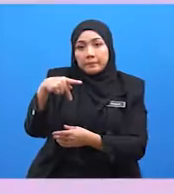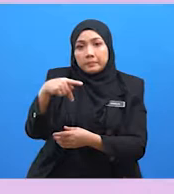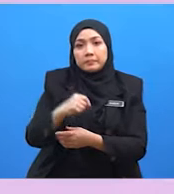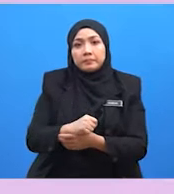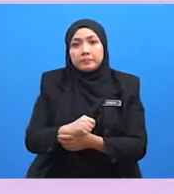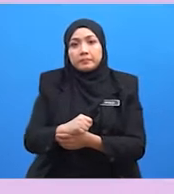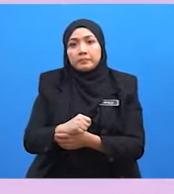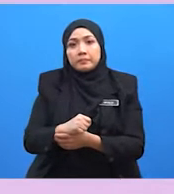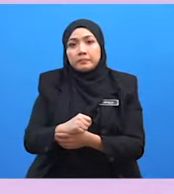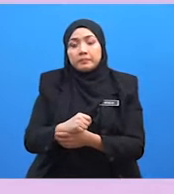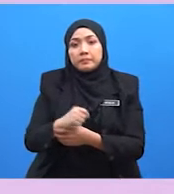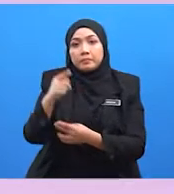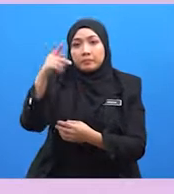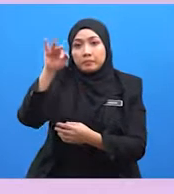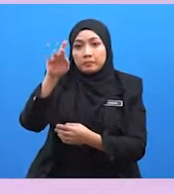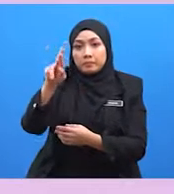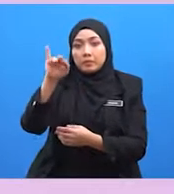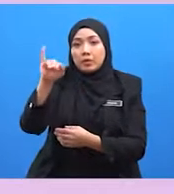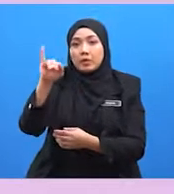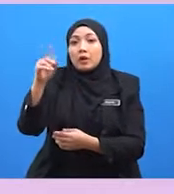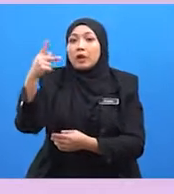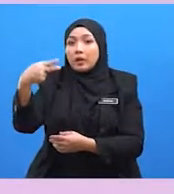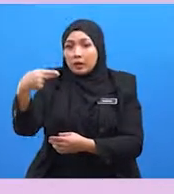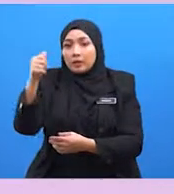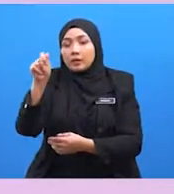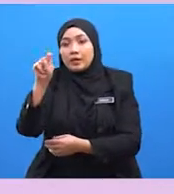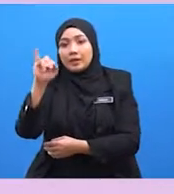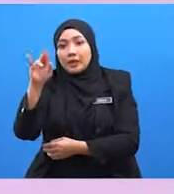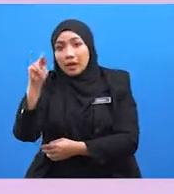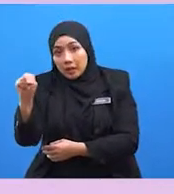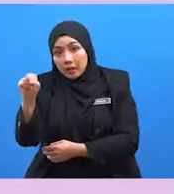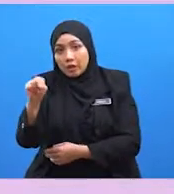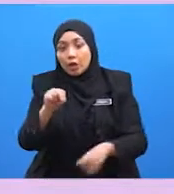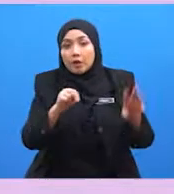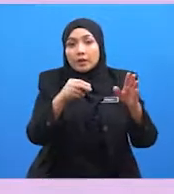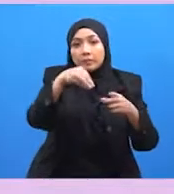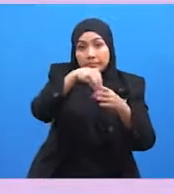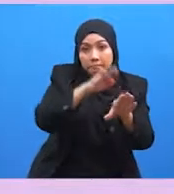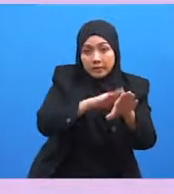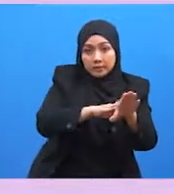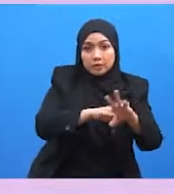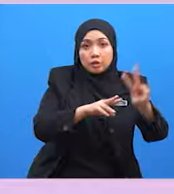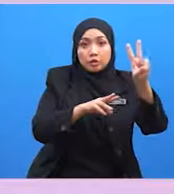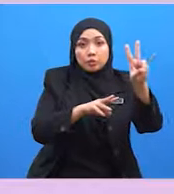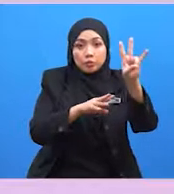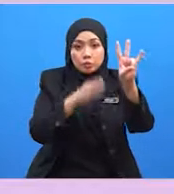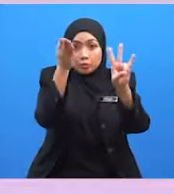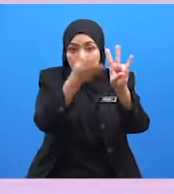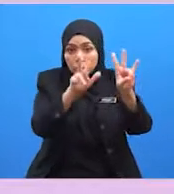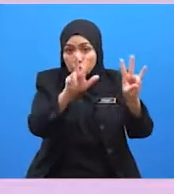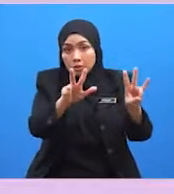Rakyat, Prihatin pada 27 Mac 2020 telah